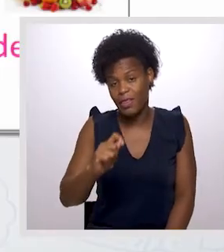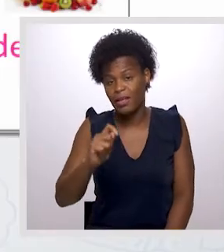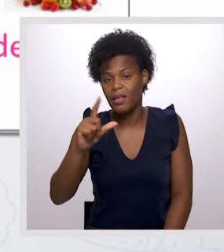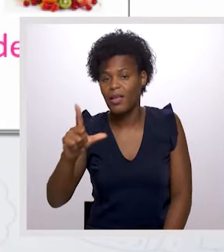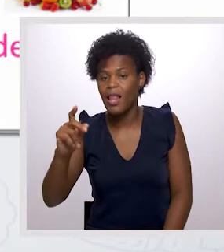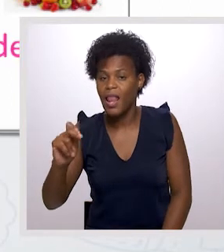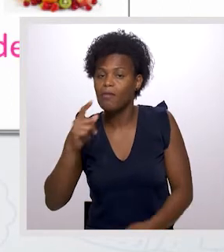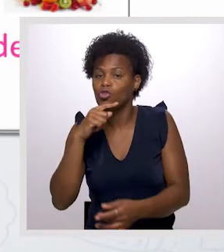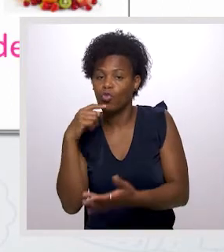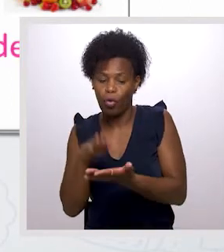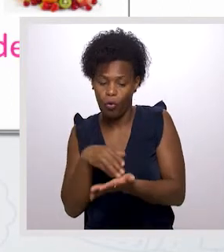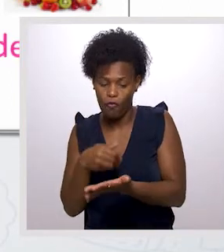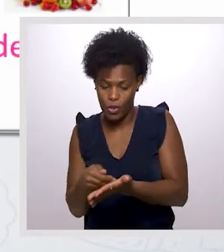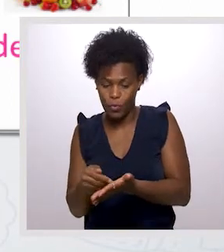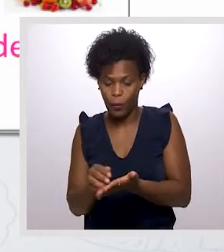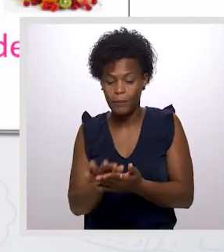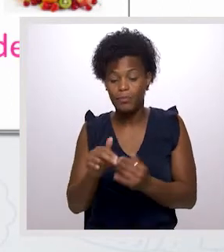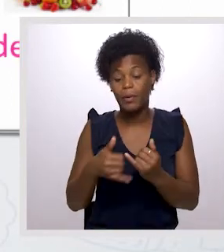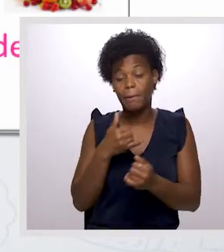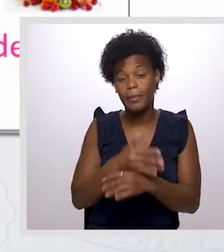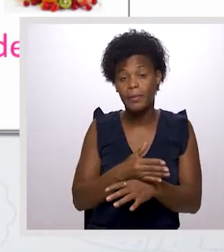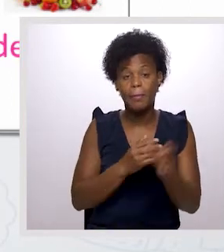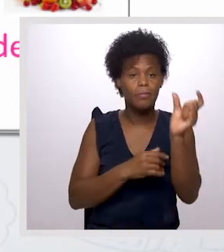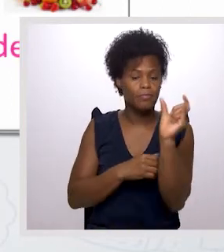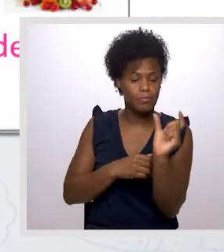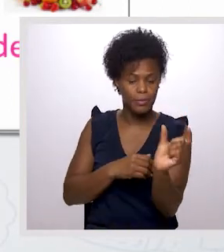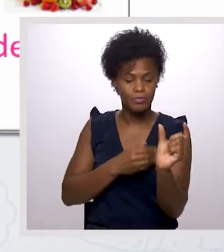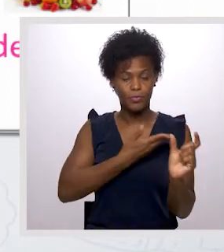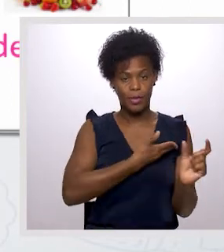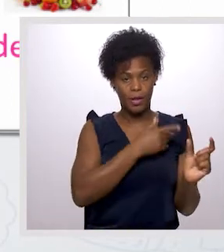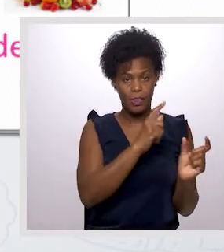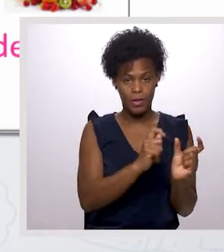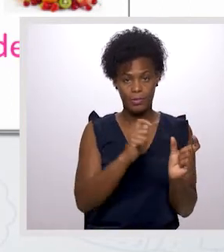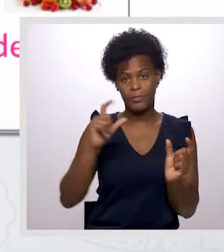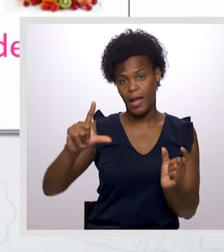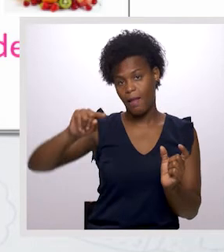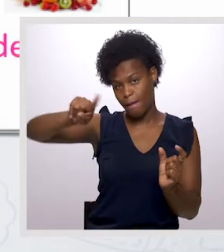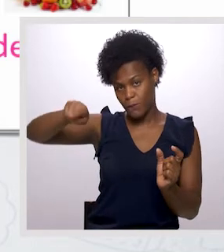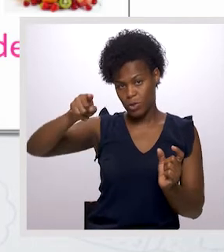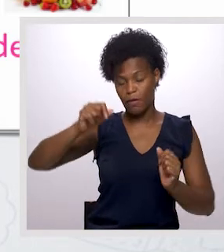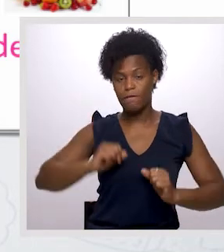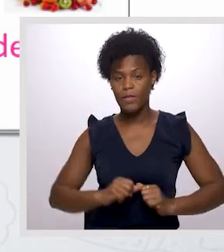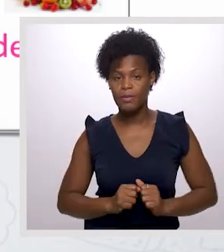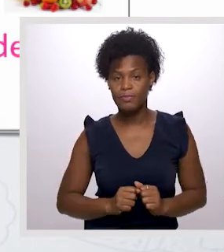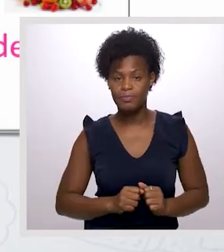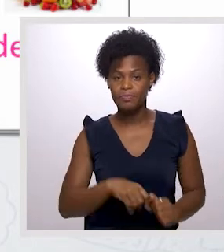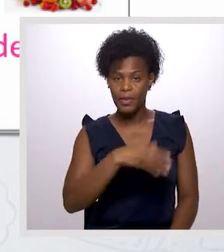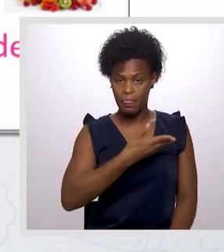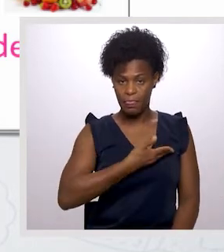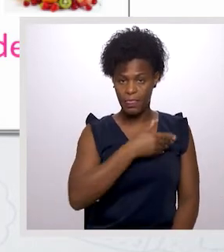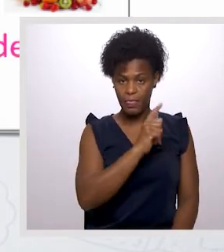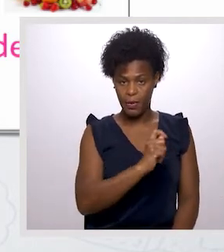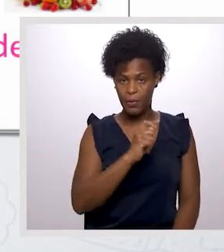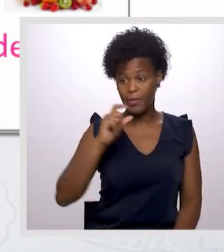nous avons l'expression de L apostrophe. De L apostrophe,